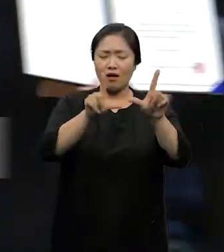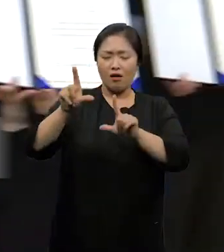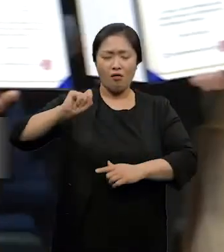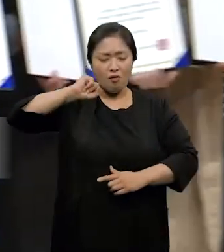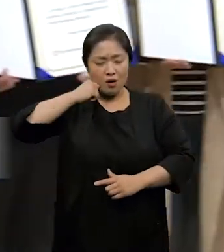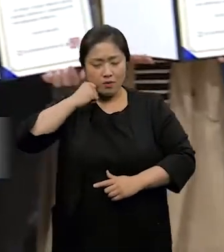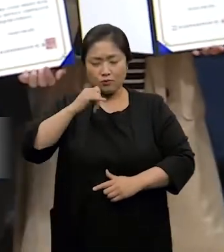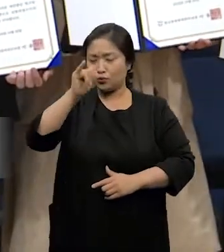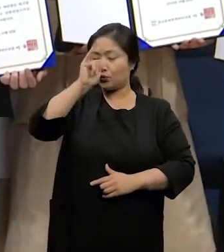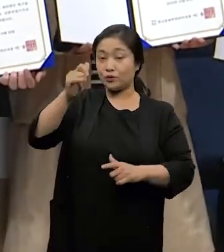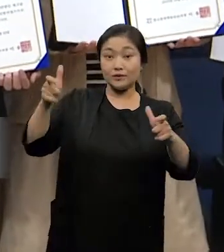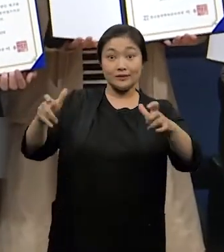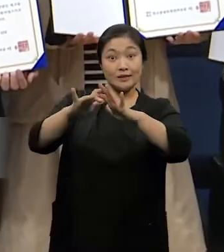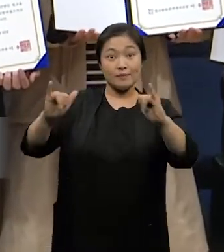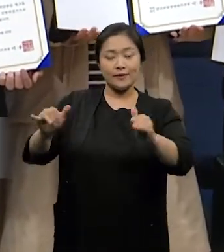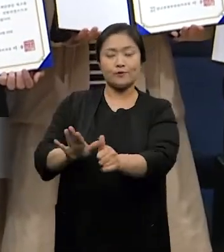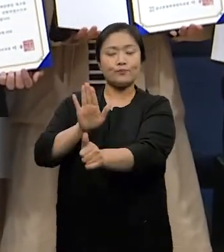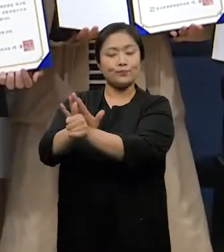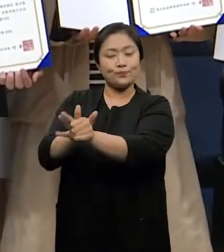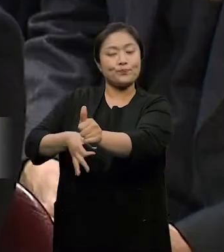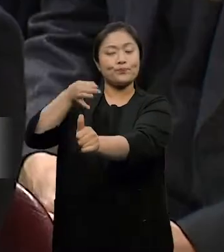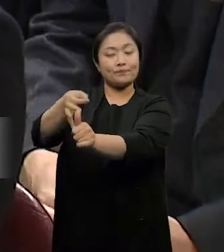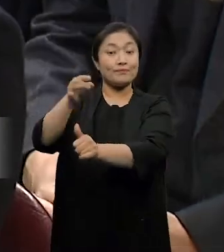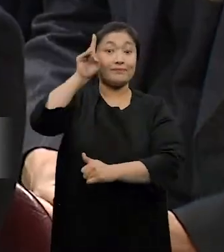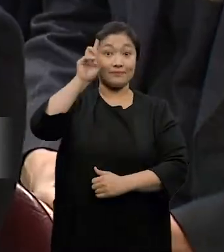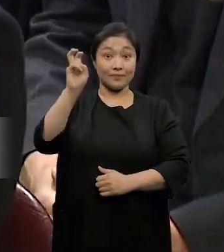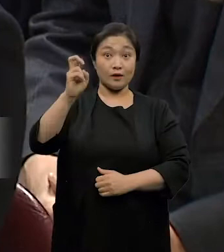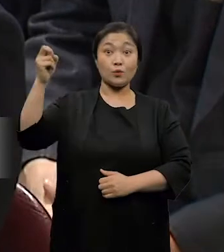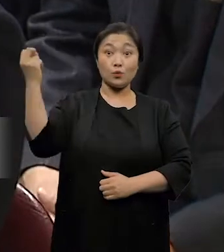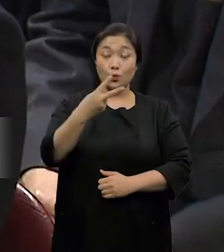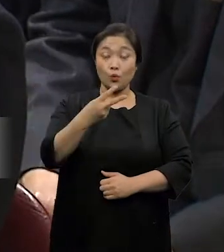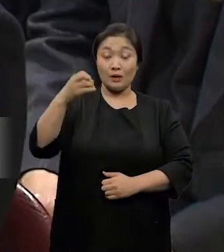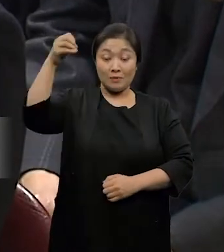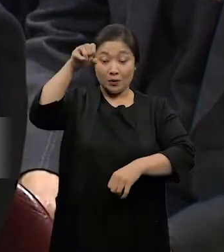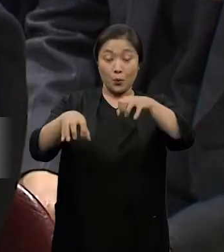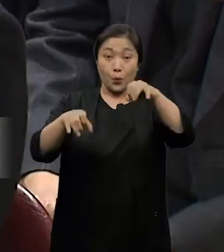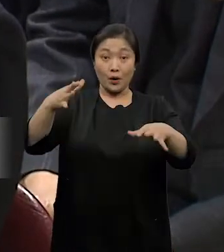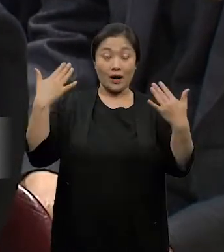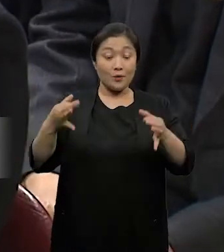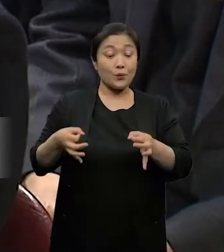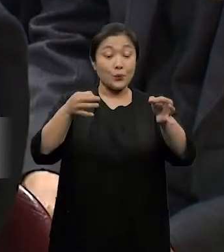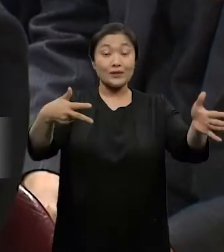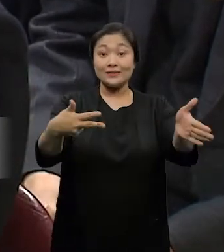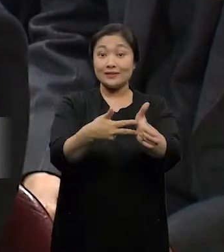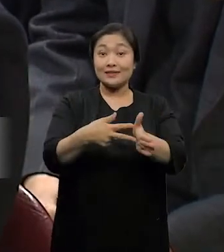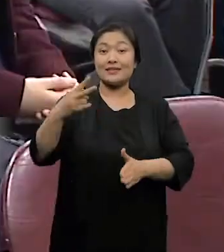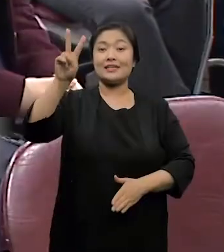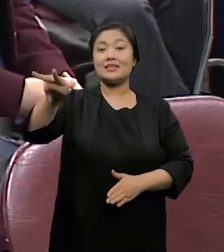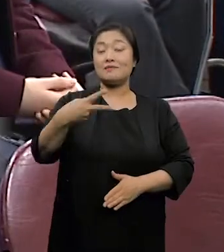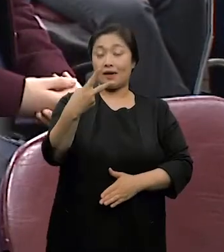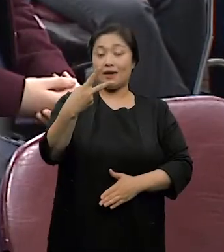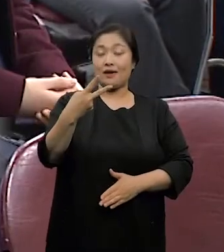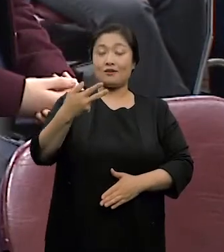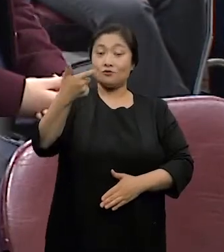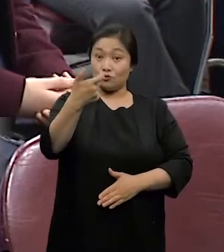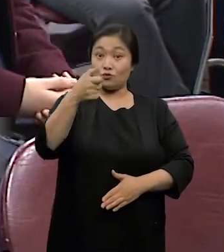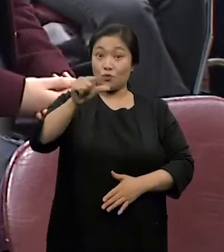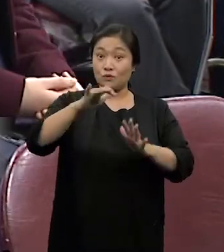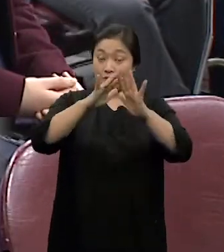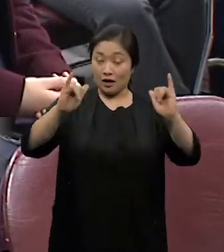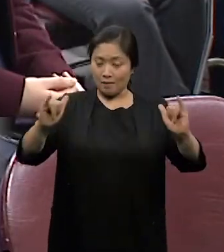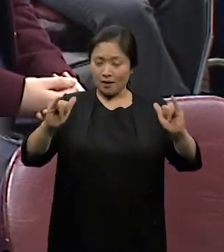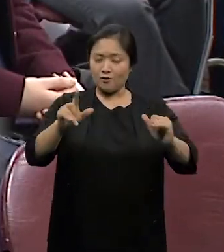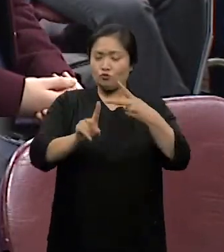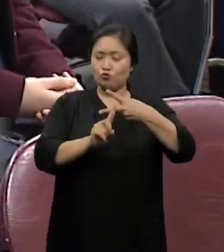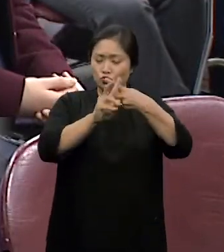우수한 지역 인재들에게 지원될 예정입니다 한편 빚고 의 장학재단은 지난해 이 백신 8명의 중고